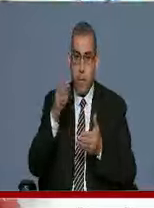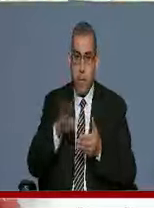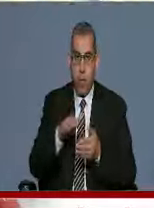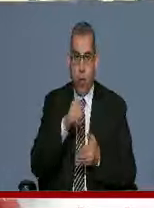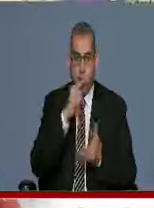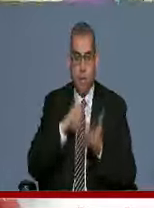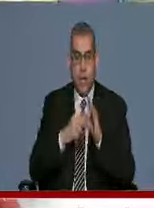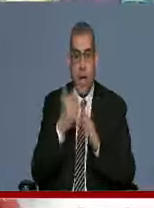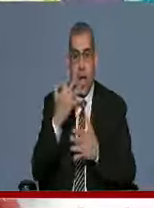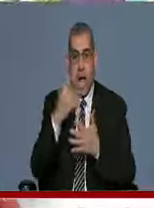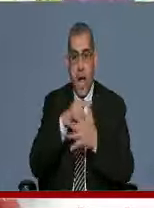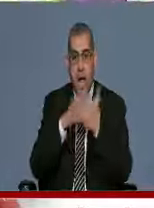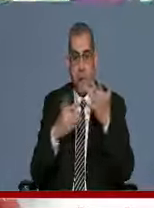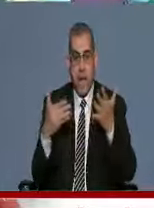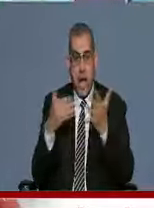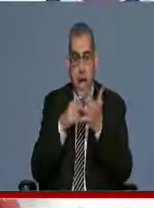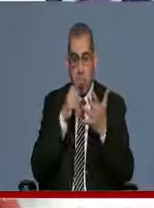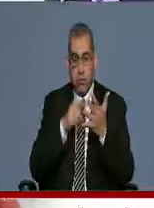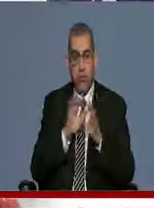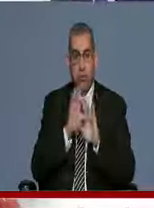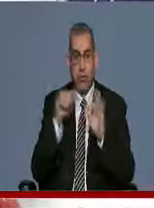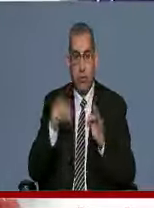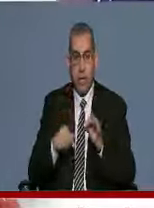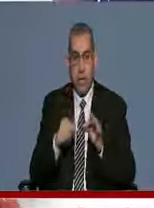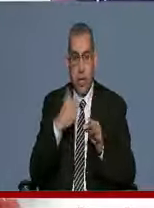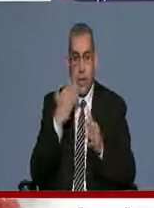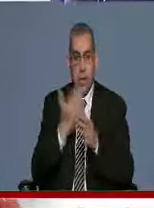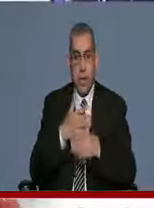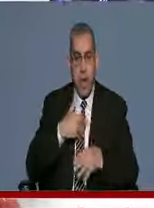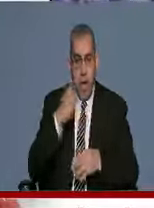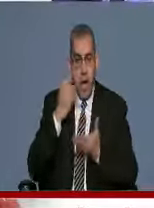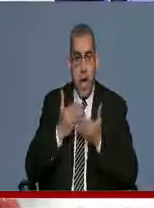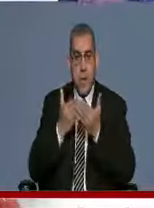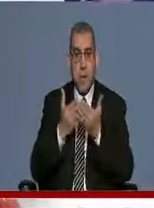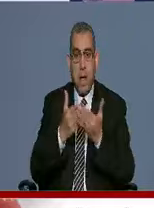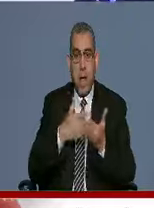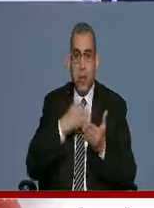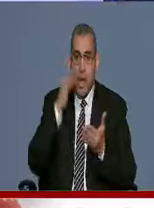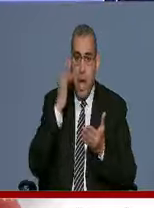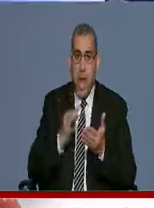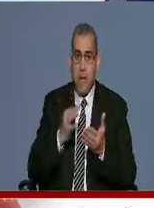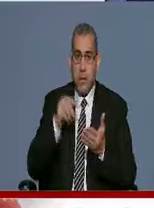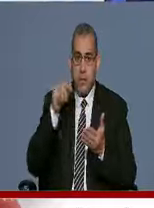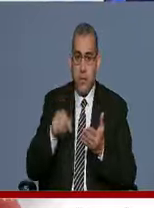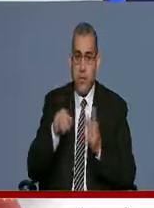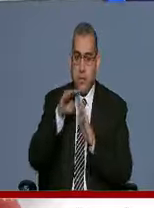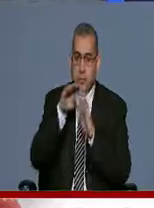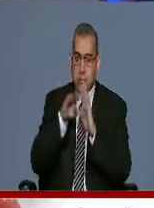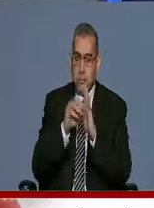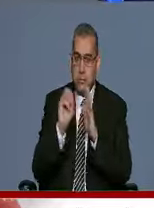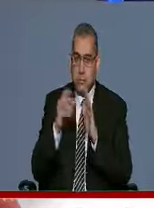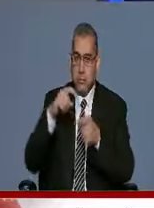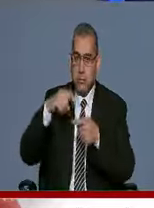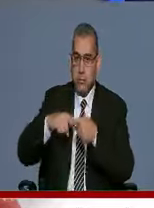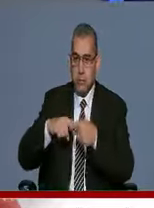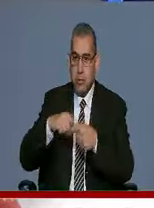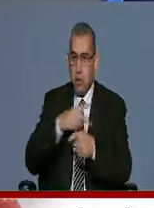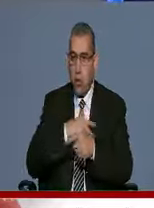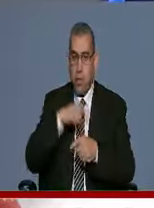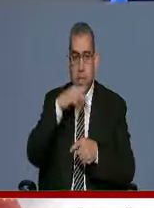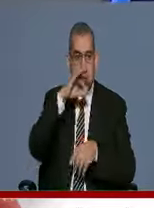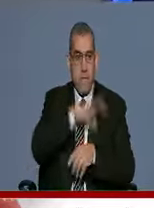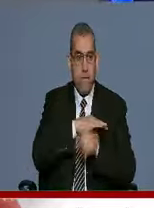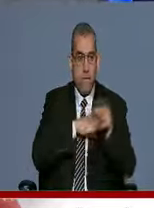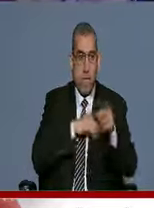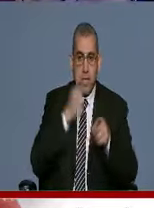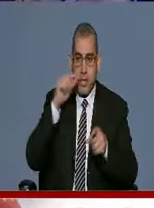المحور الخامس والأخير هو اللي أنا عشان خاطر أقدم الخدمات لكن لازم في تنظيم للعلاقة بيني وبين الجهات المستفيدة،